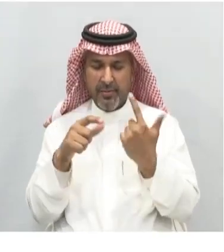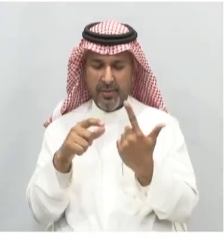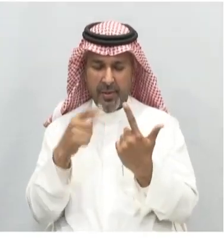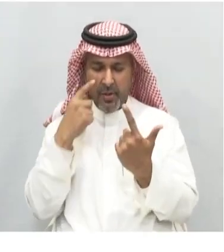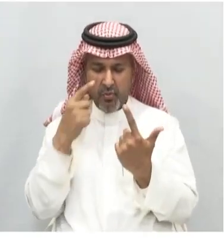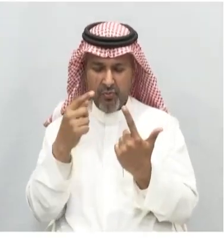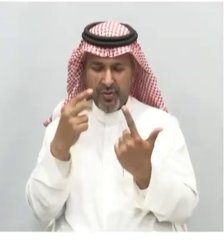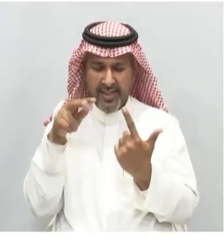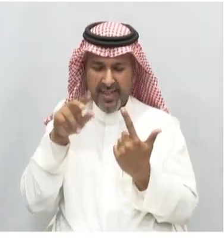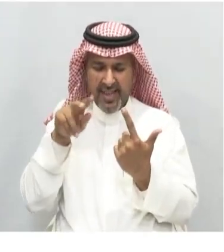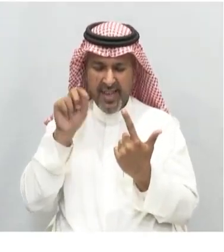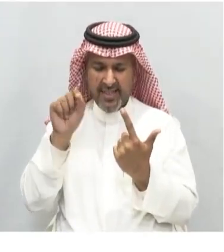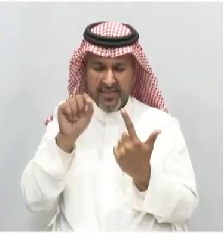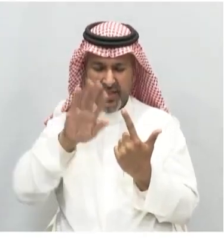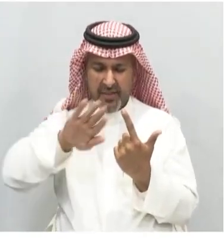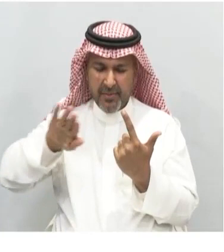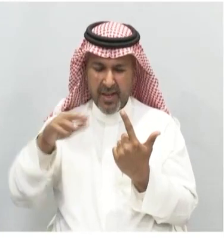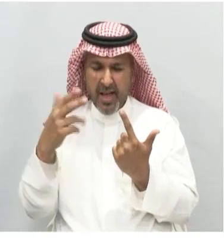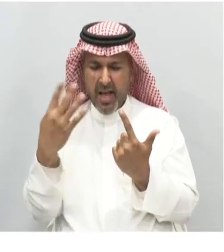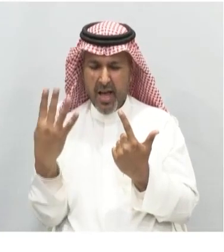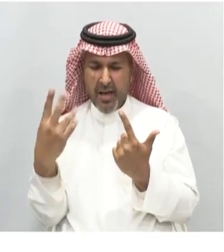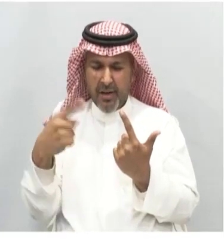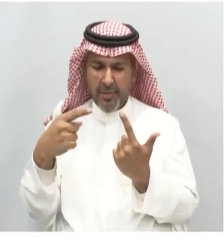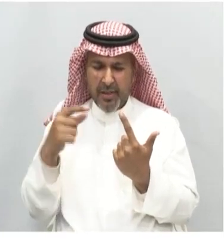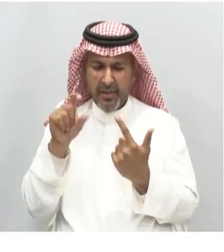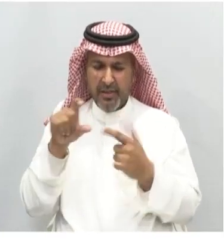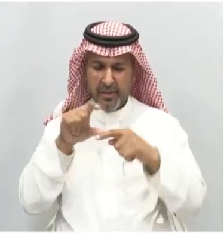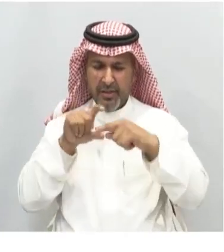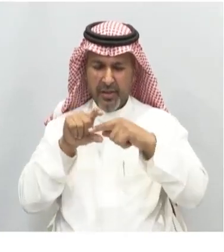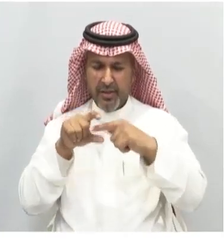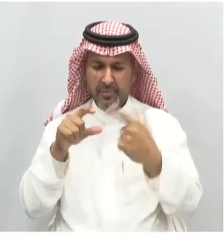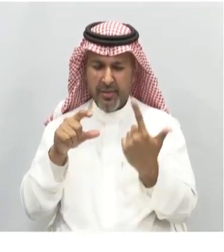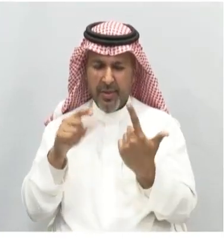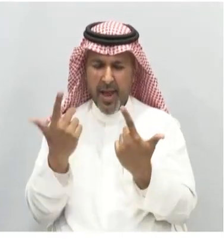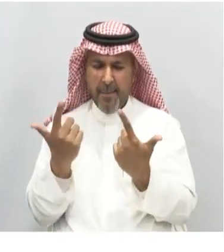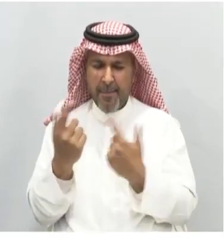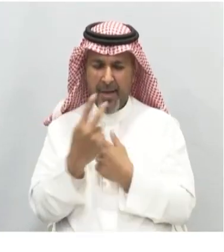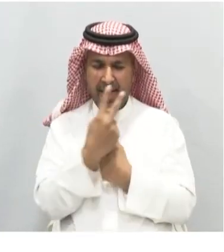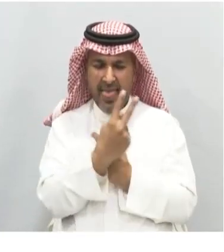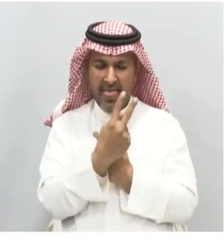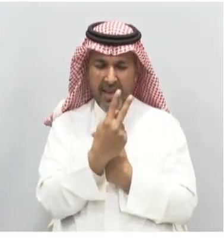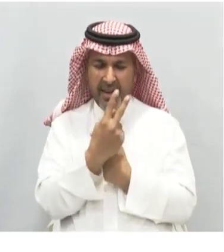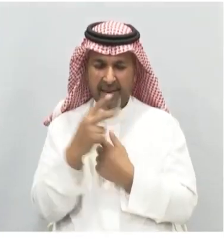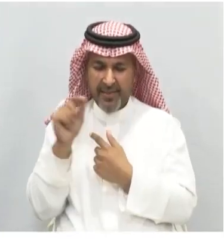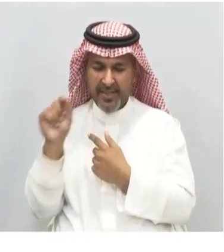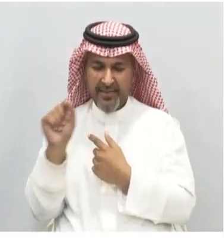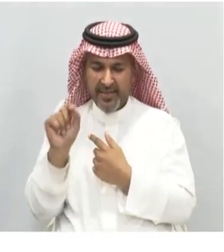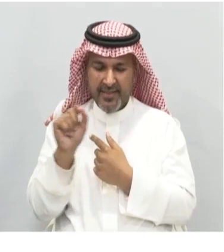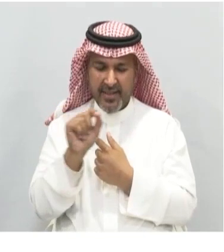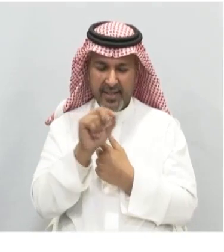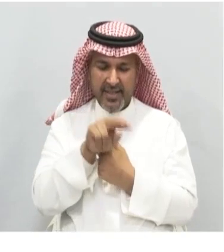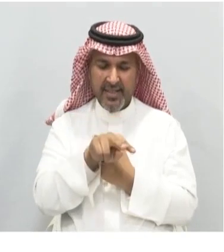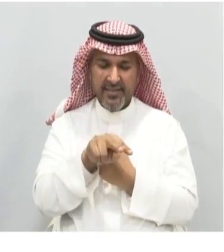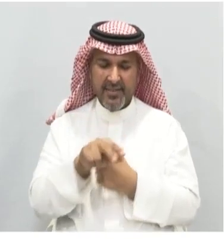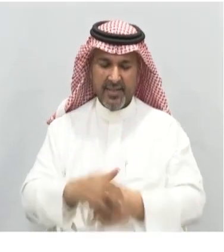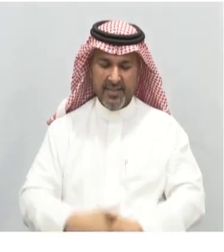الحقيقه الاساسيه 14 ت 7 تسا 2 ولدينا هنا صفر فنضيف صفر